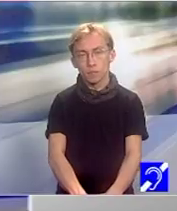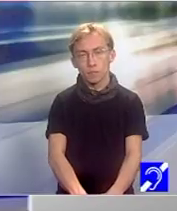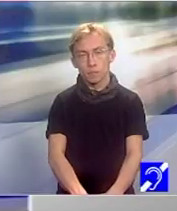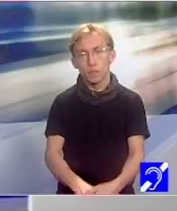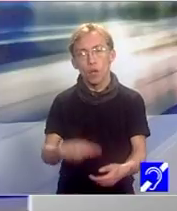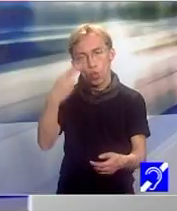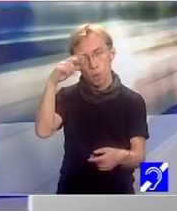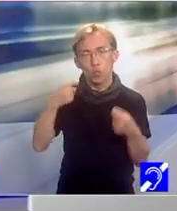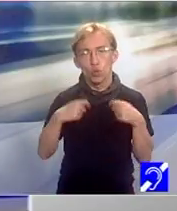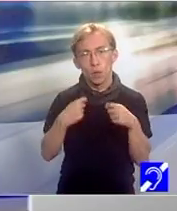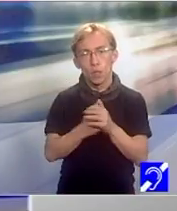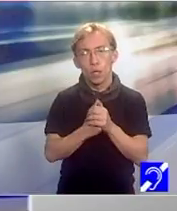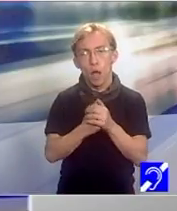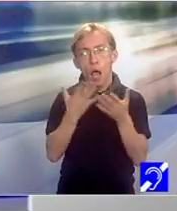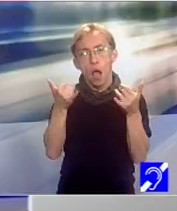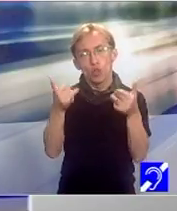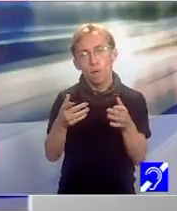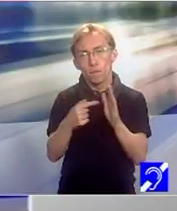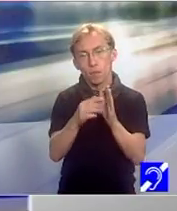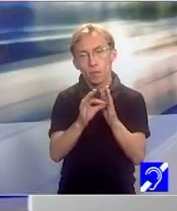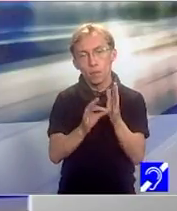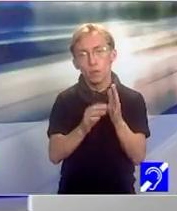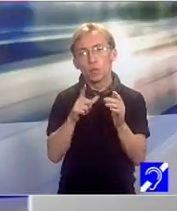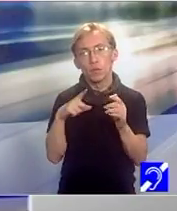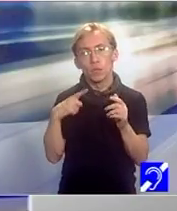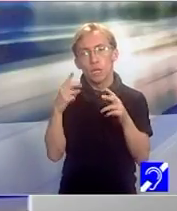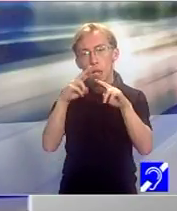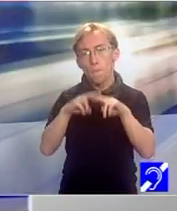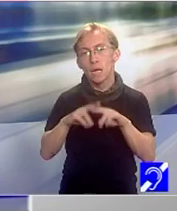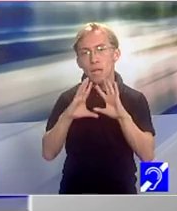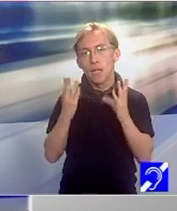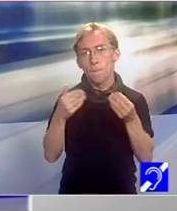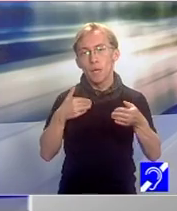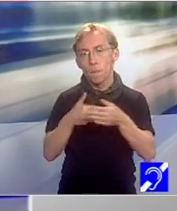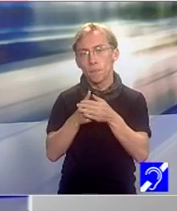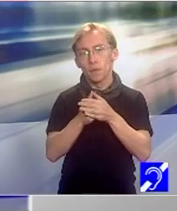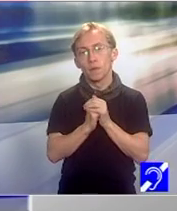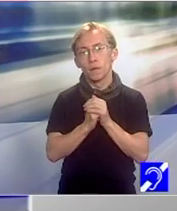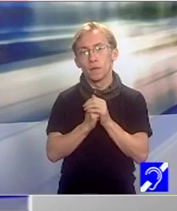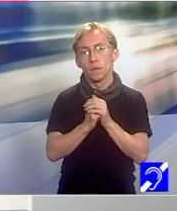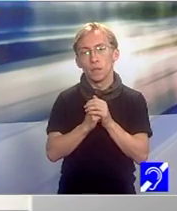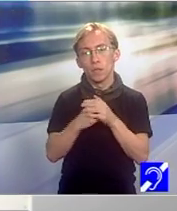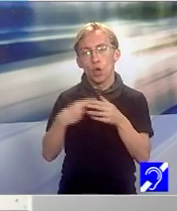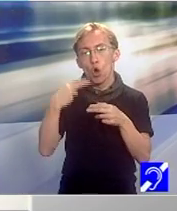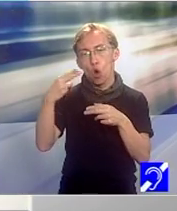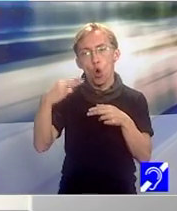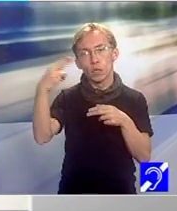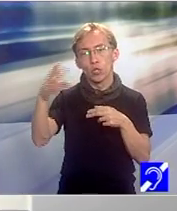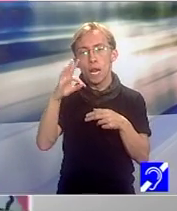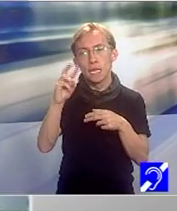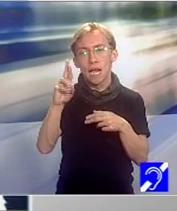Doamnelor și domnilor, acestea au fost știrile. Sunt Mihai Arsenie, rămâneți cu noi. Fără vă jucați, continuă la TVR.